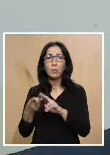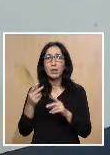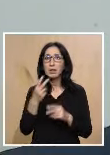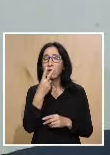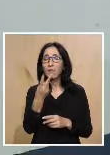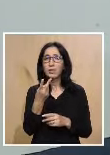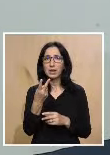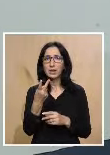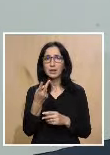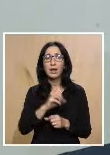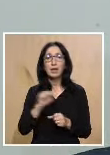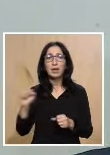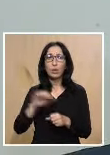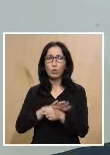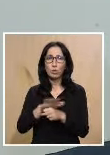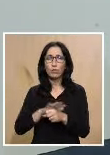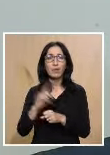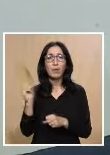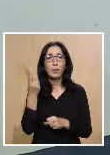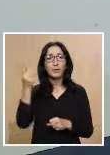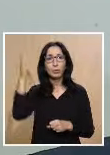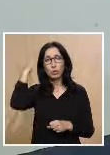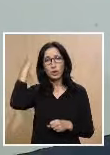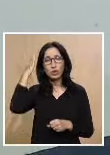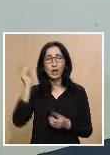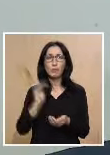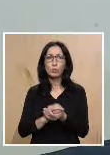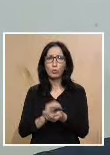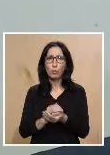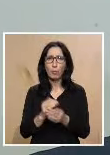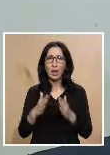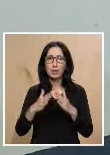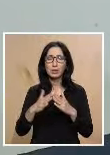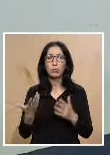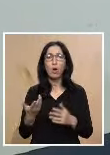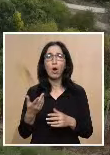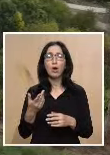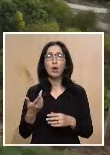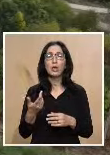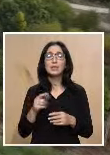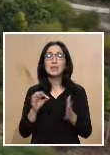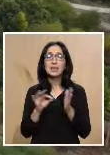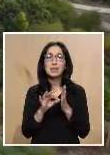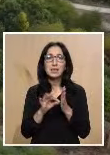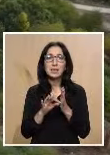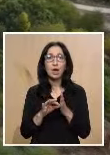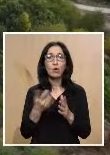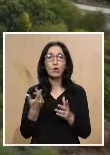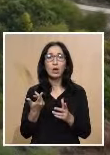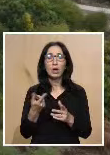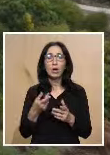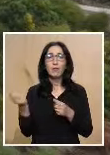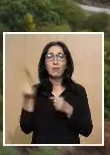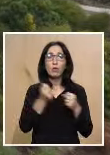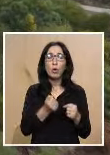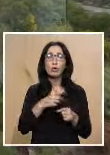възгледи и основава първото държавно стопанство на Нечифлик, с цел внос